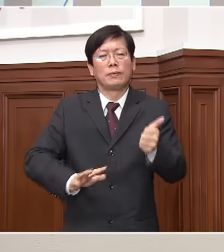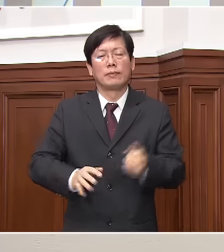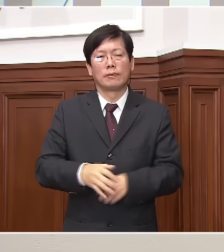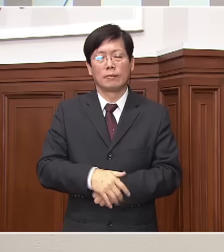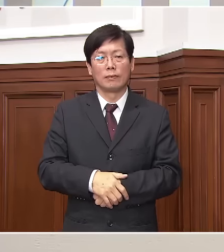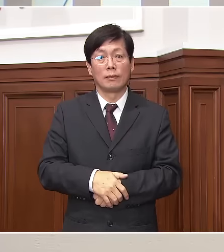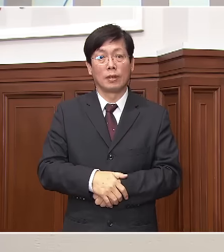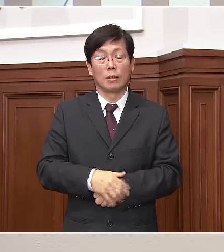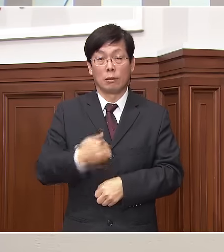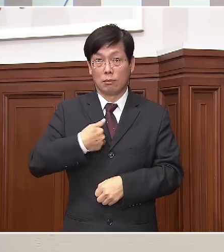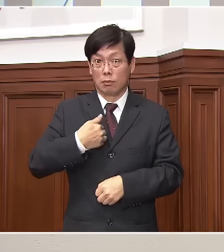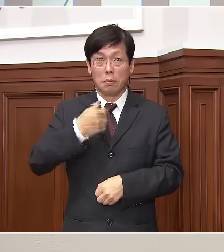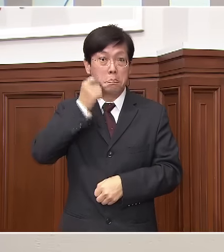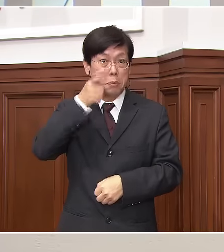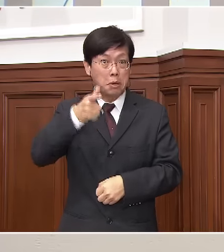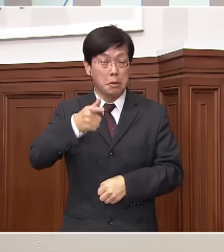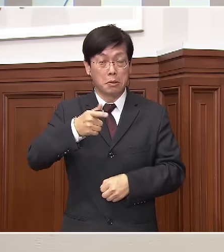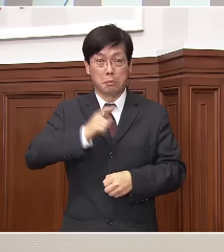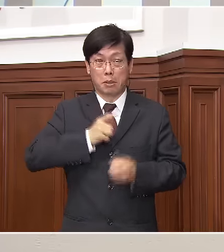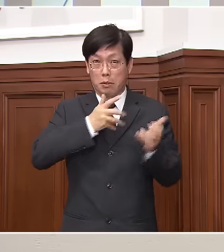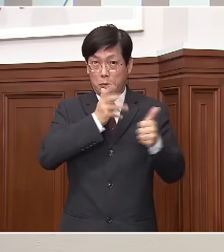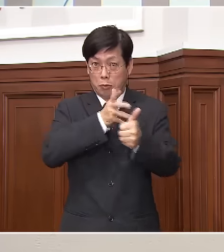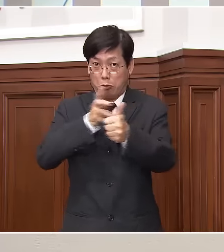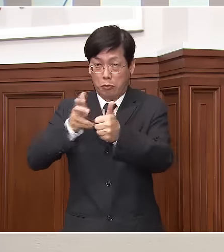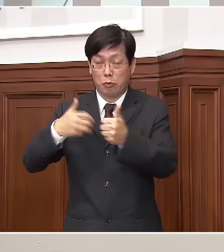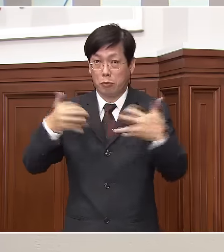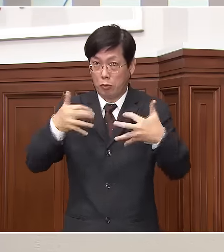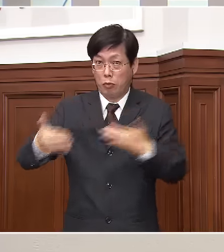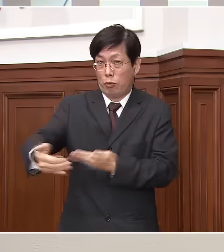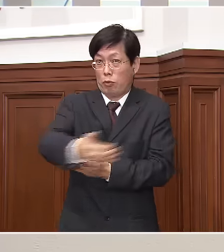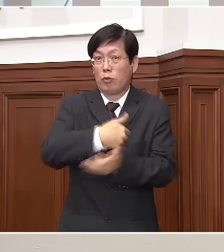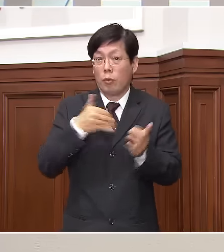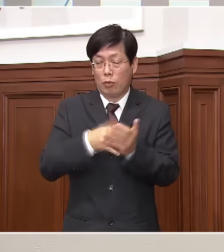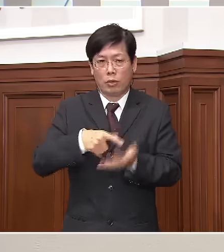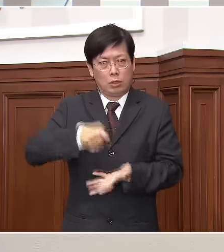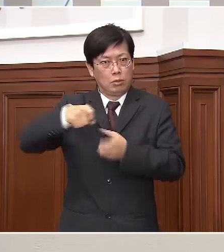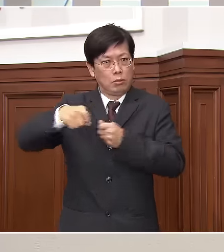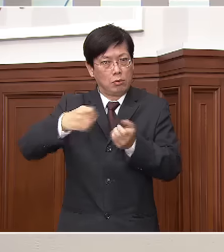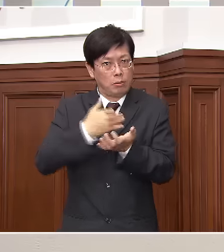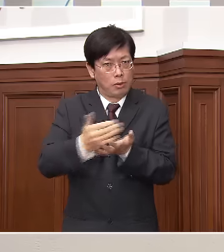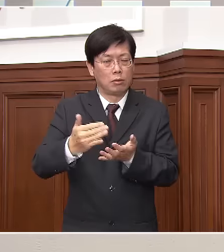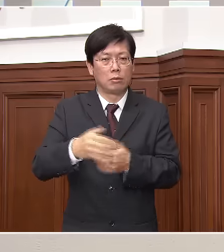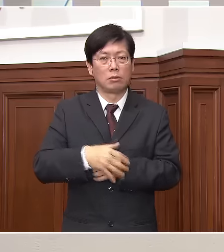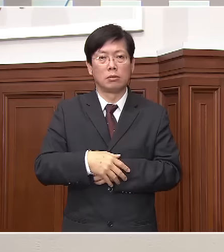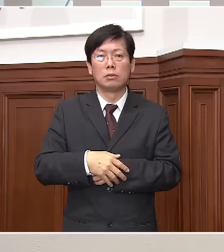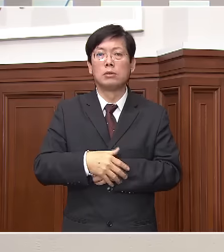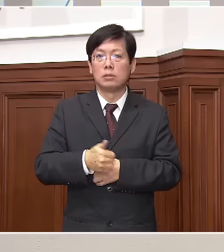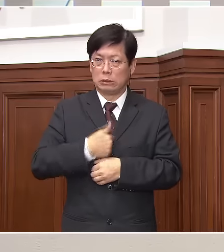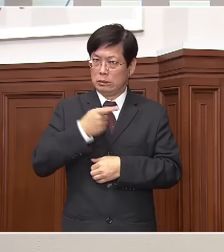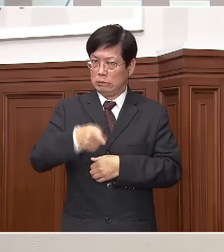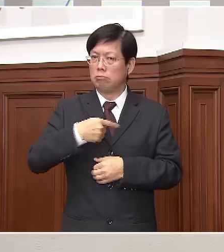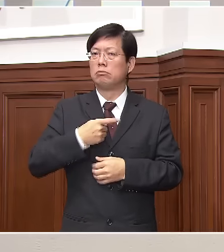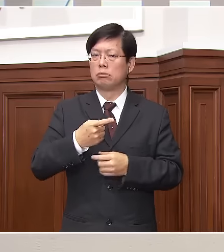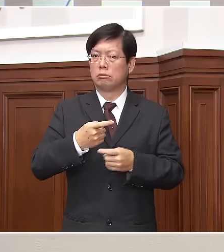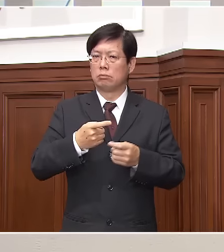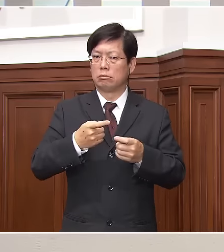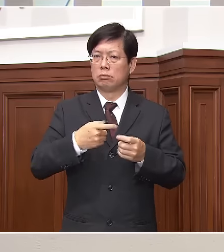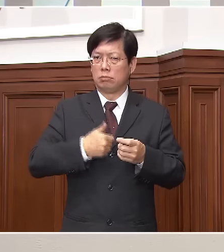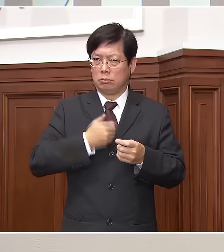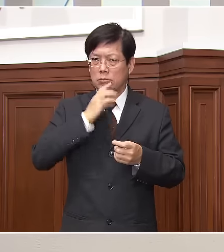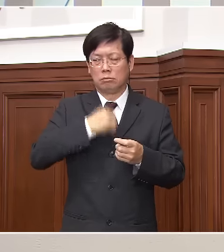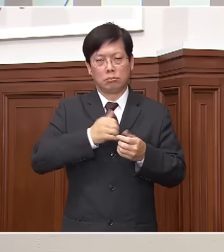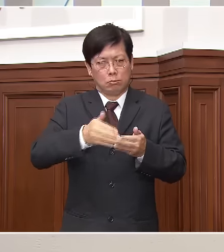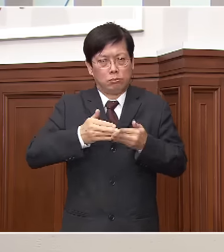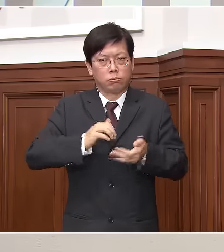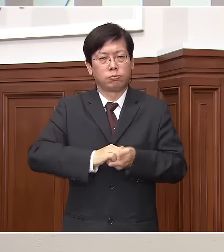用半年多的时间归纳问题、提出方案，这样的过程不仅是值得，也很有必